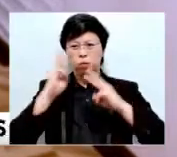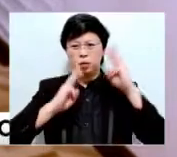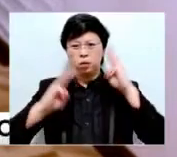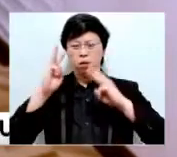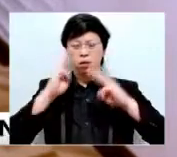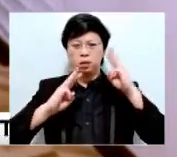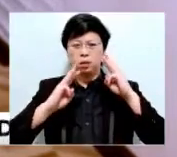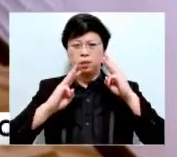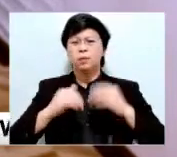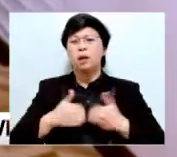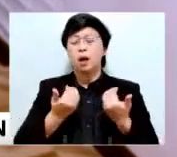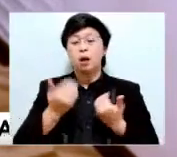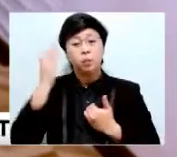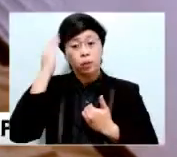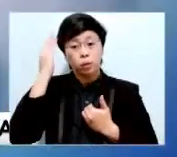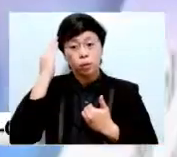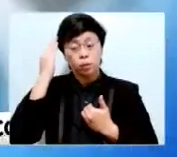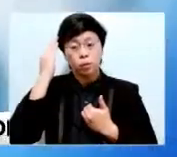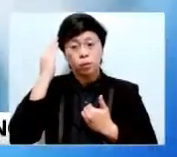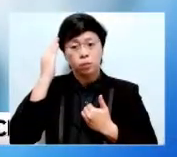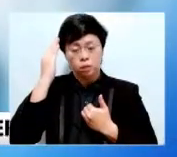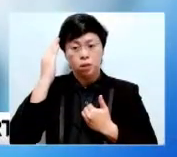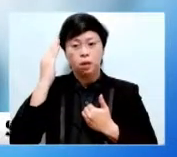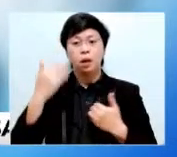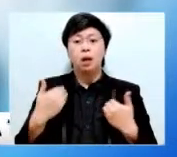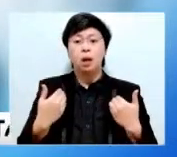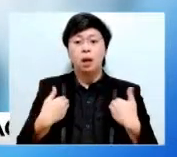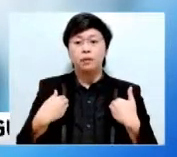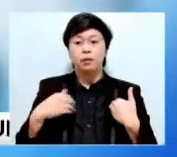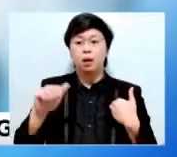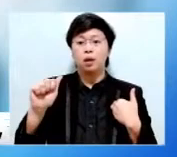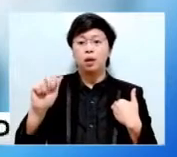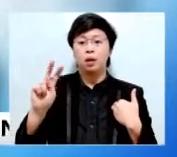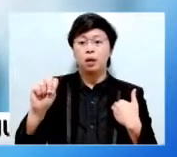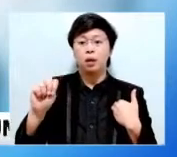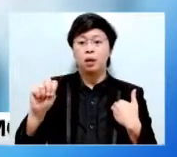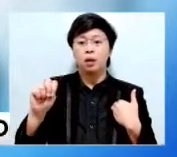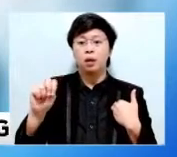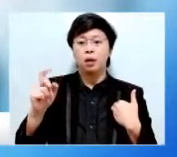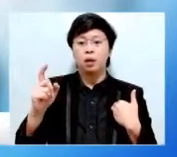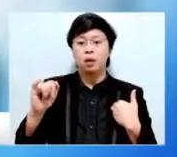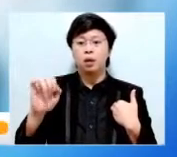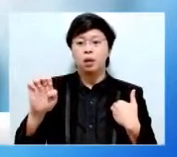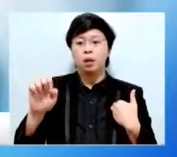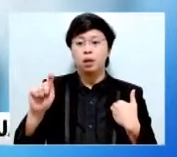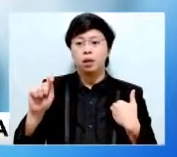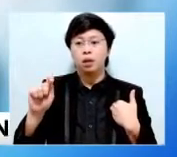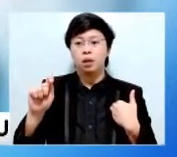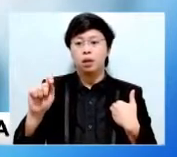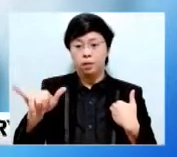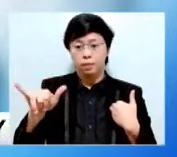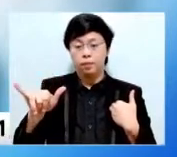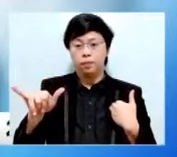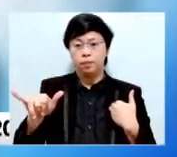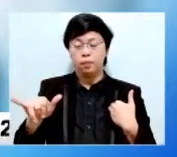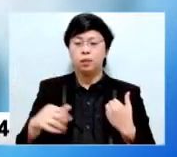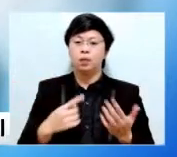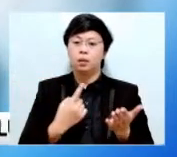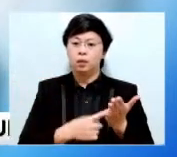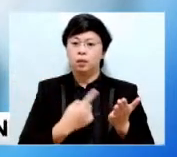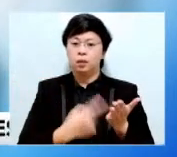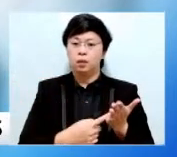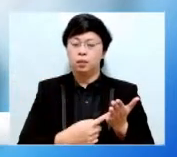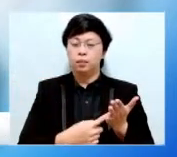ating pinoproblema, anxiety na pala? Tungkol dyan ang ikukonsulta sa atin ni Heidi Lacorte Velasco. Ang sabi niya, mayroon